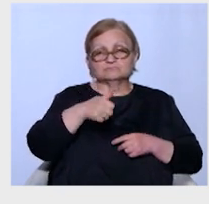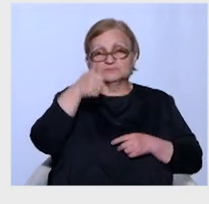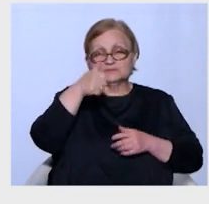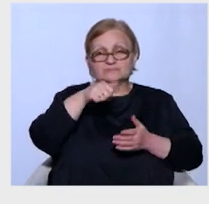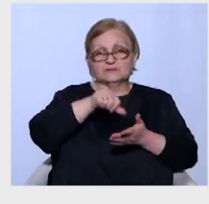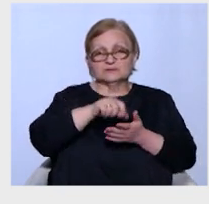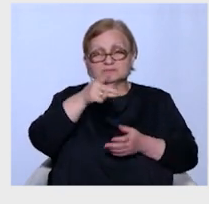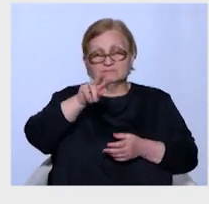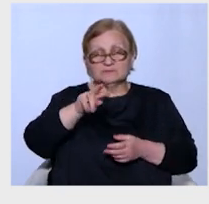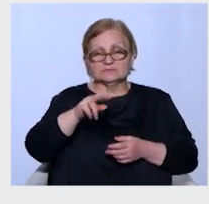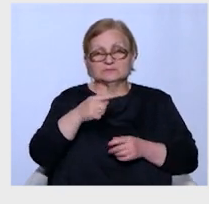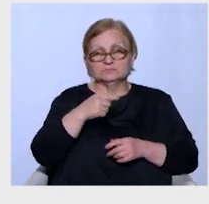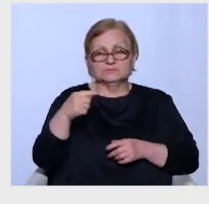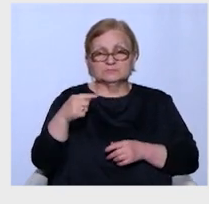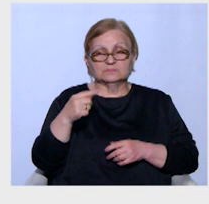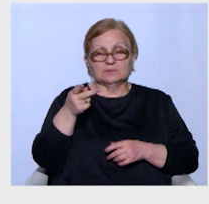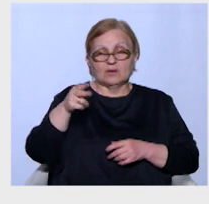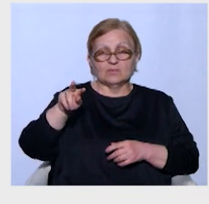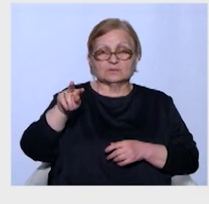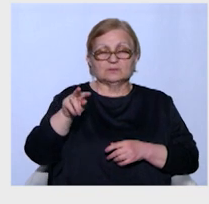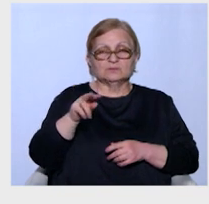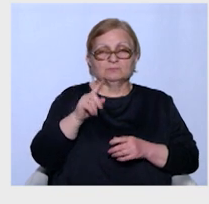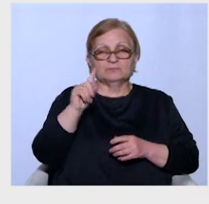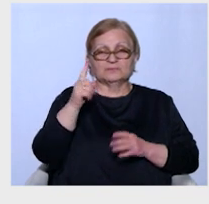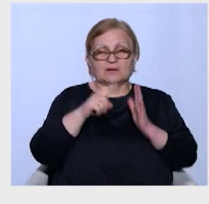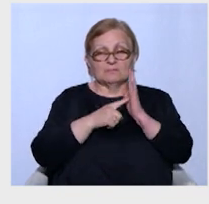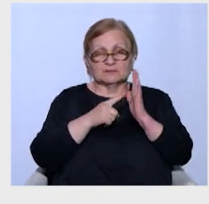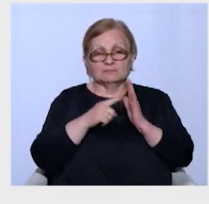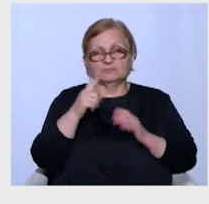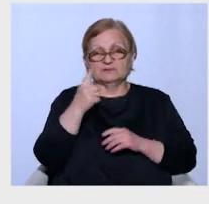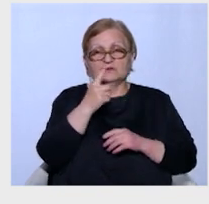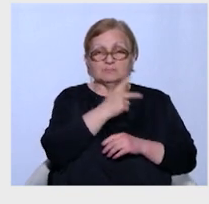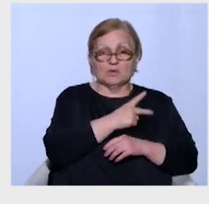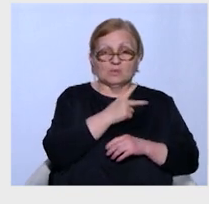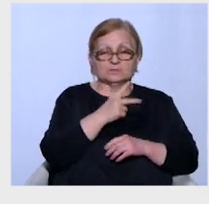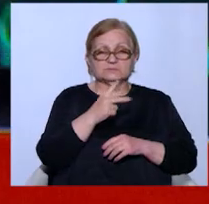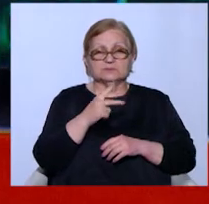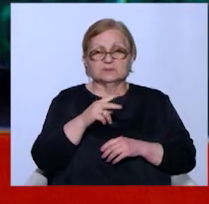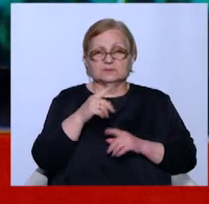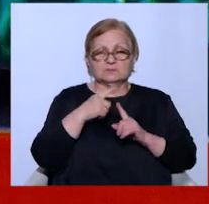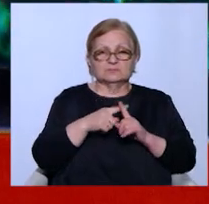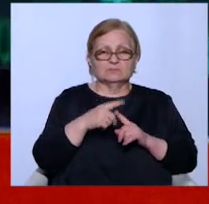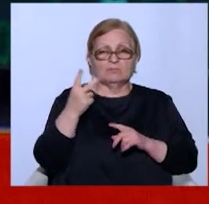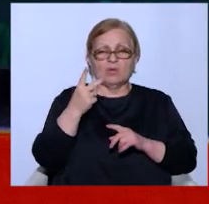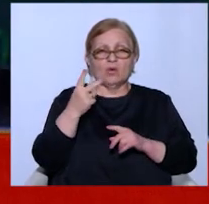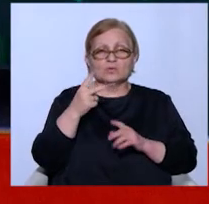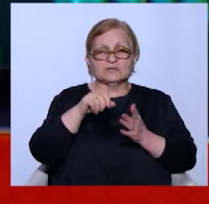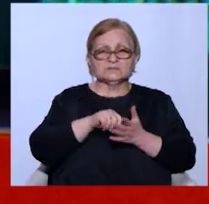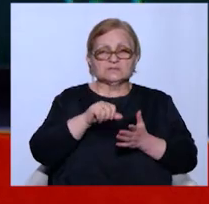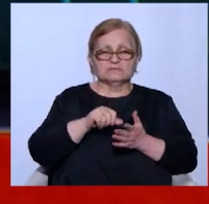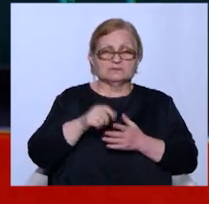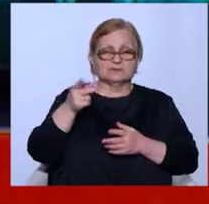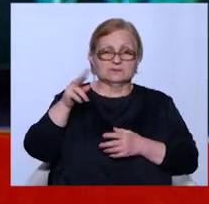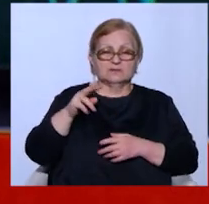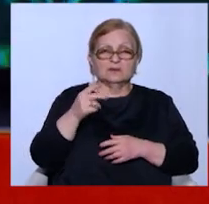წევრის კვადრატს მინუს გაორკეცებული ნამრავლი პირველი წევრისა მეორეზე და პლუს მეორე წევრის კვადრატი, ანუ მინუს